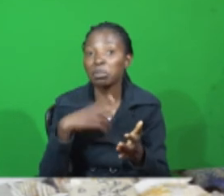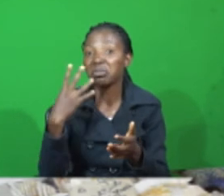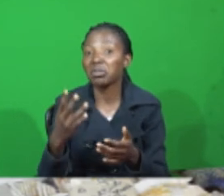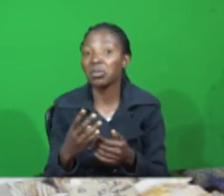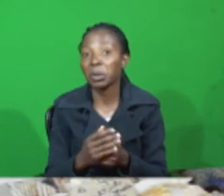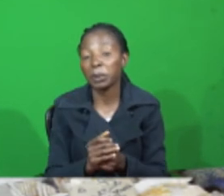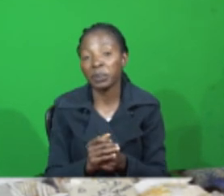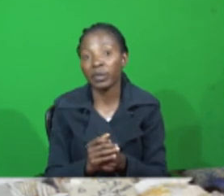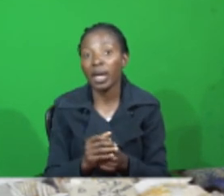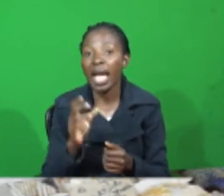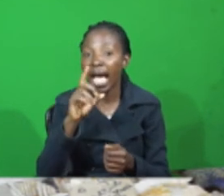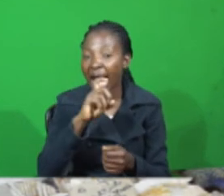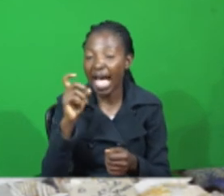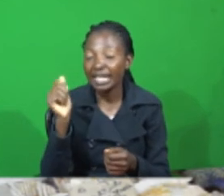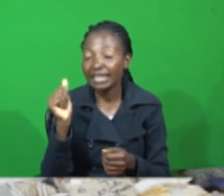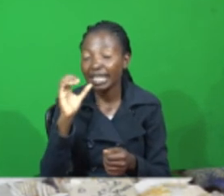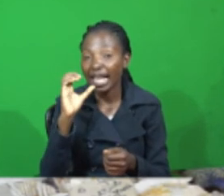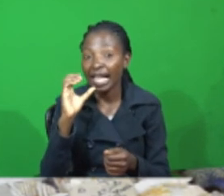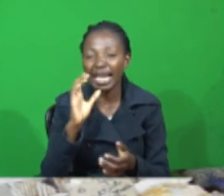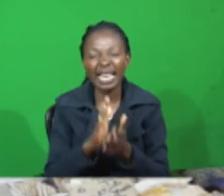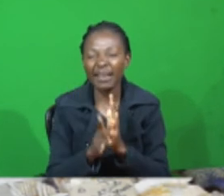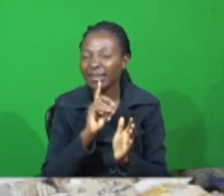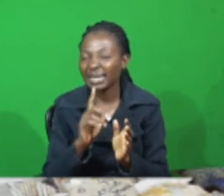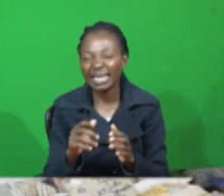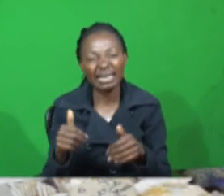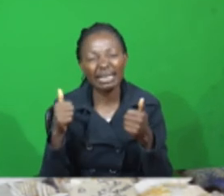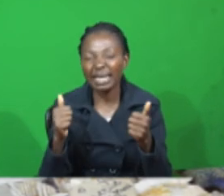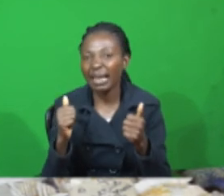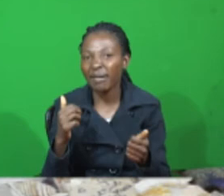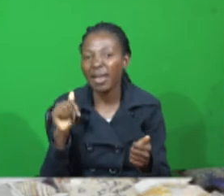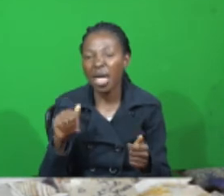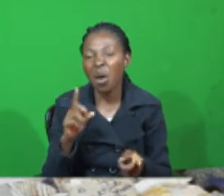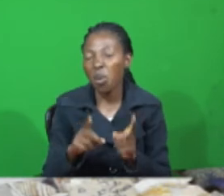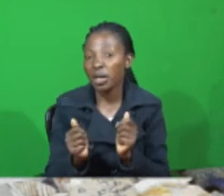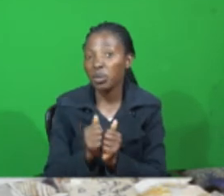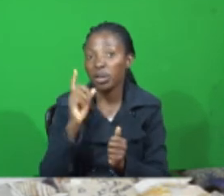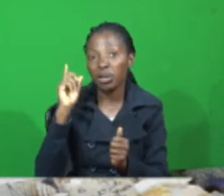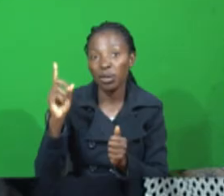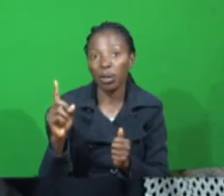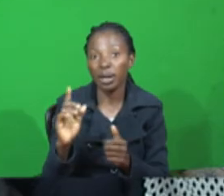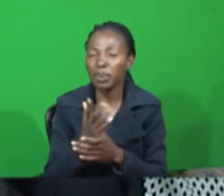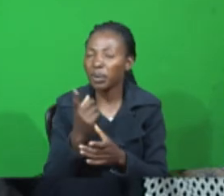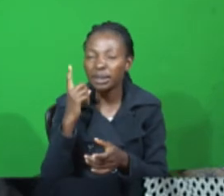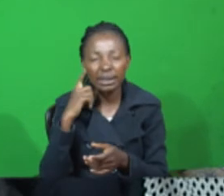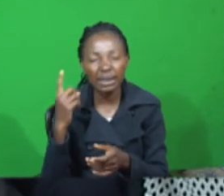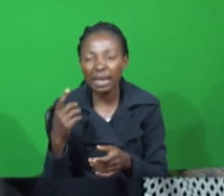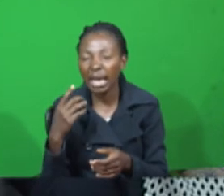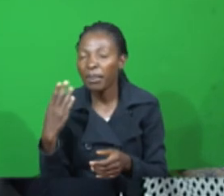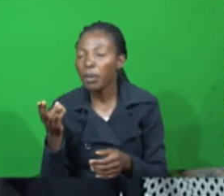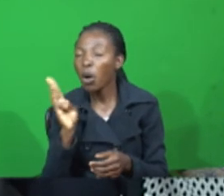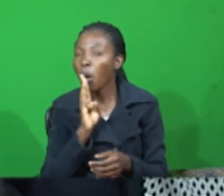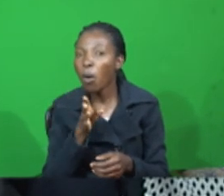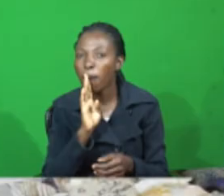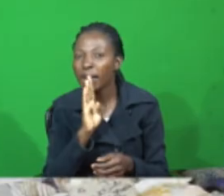Zakea anaungo tizaringa na kutinda kufamba na Jesu. Akabvanzwa vanhu vachikumburira nokuti saka ava rabha vari